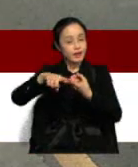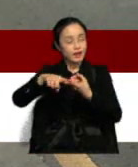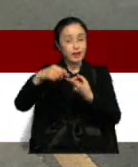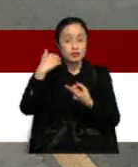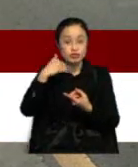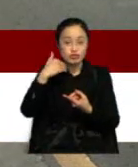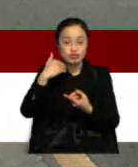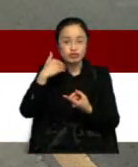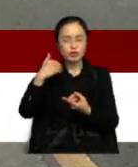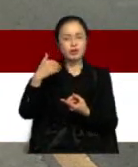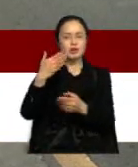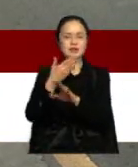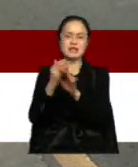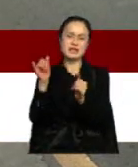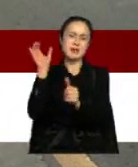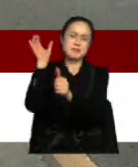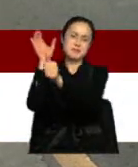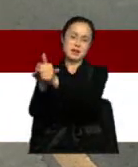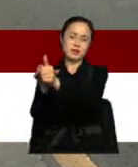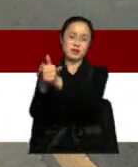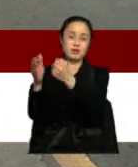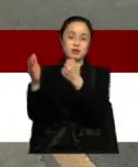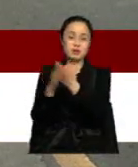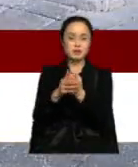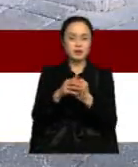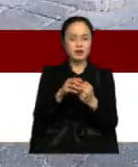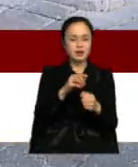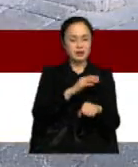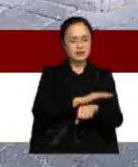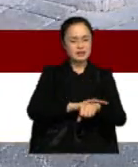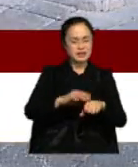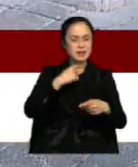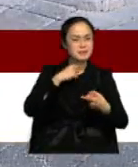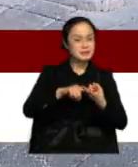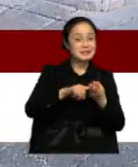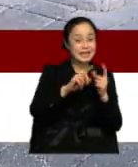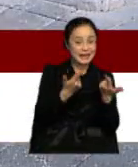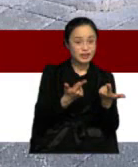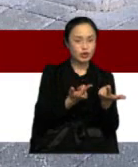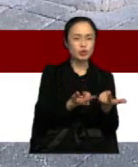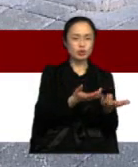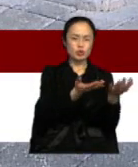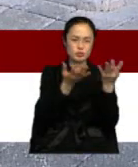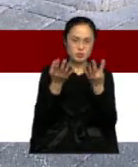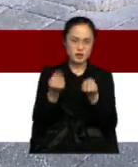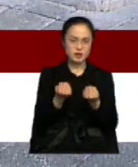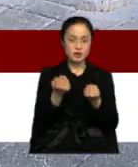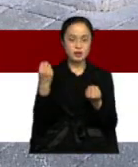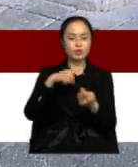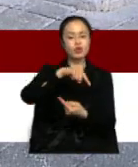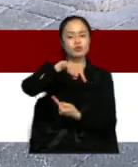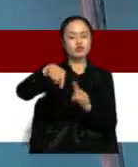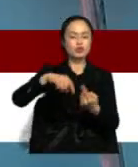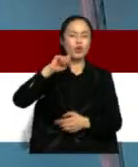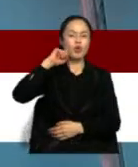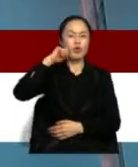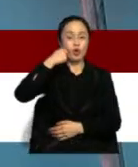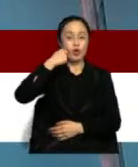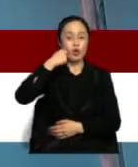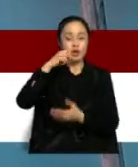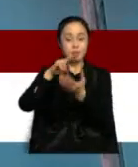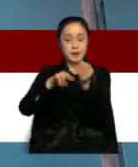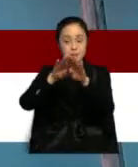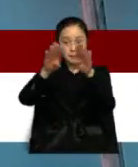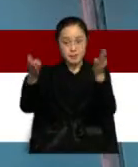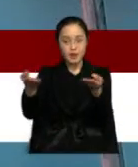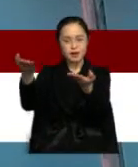매대 공급 절차가 완료되는 대로 허가를 내줄 계획이었으나 매대 제작 업체가 운영난을 겪으면서 매대 공급이 지연돼 허가